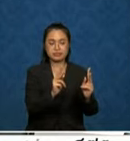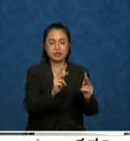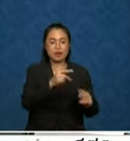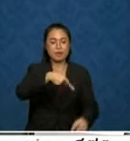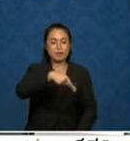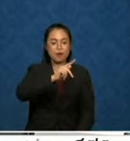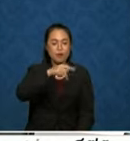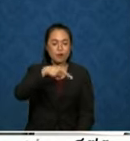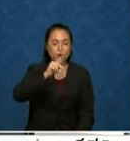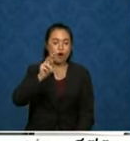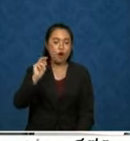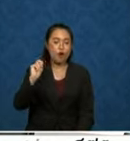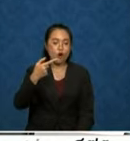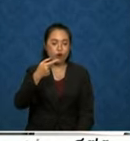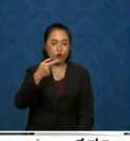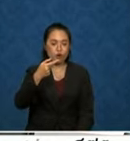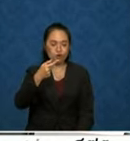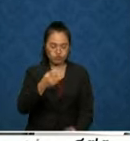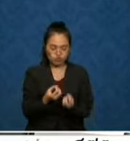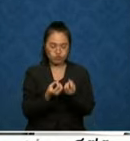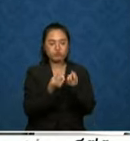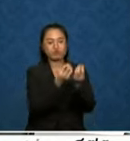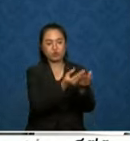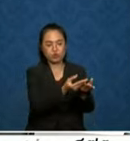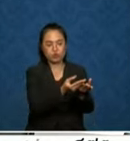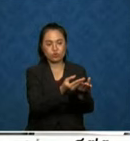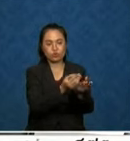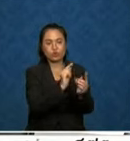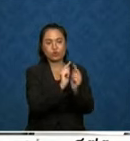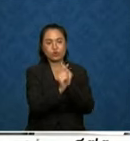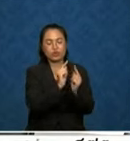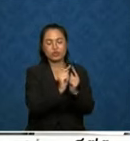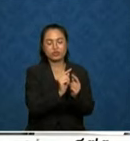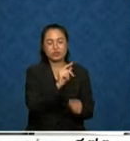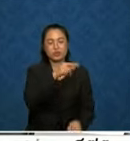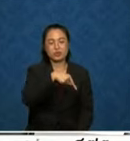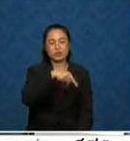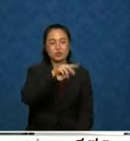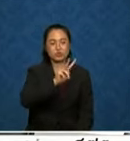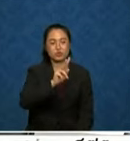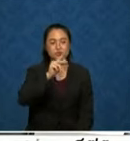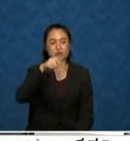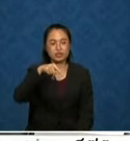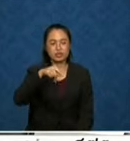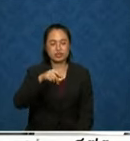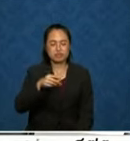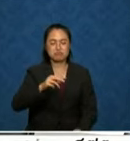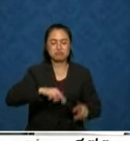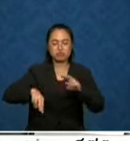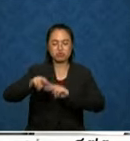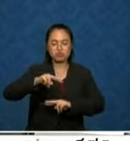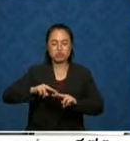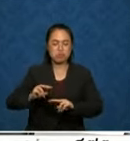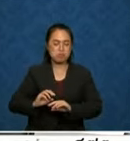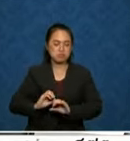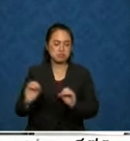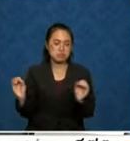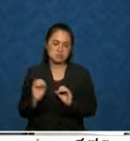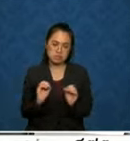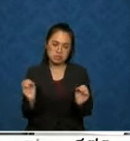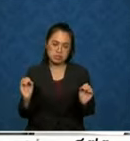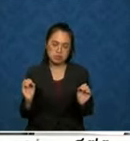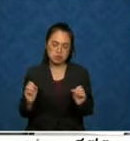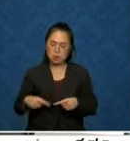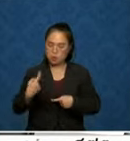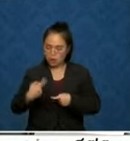ง.นะครับในส่วนของการ P2P นี้ที่ผ่านมาไม่ได้รับการตรวจสอบเลยนะครับแล้วก็ย